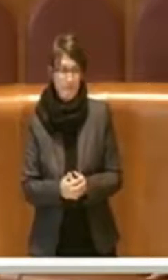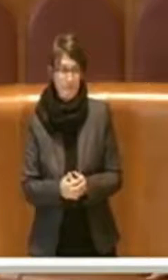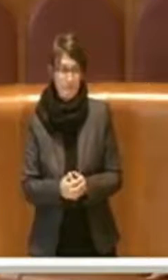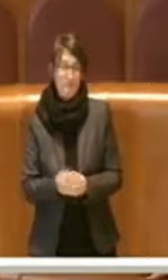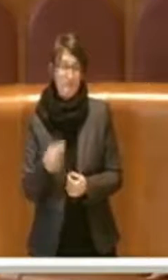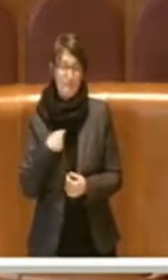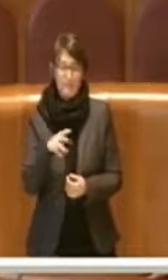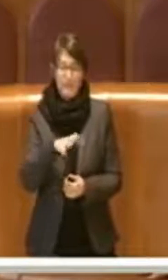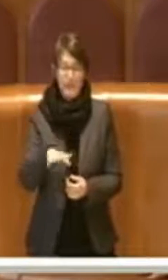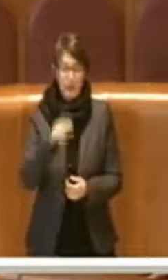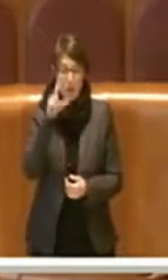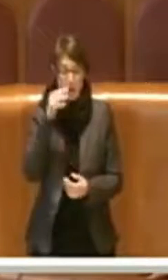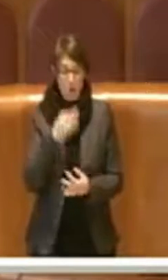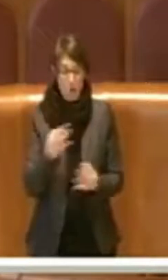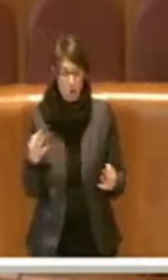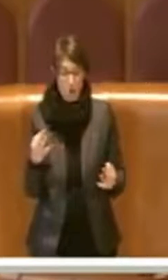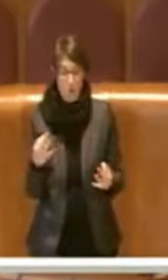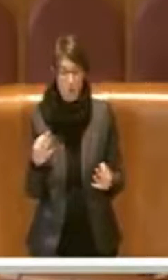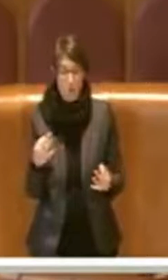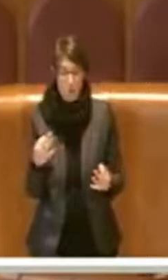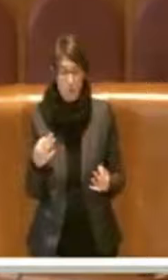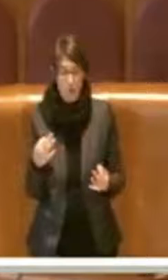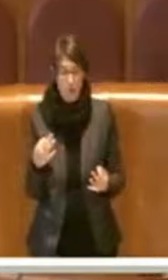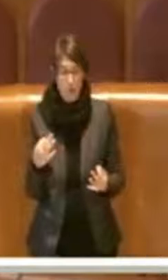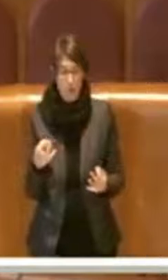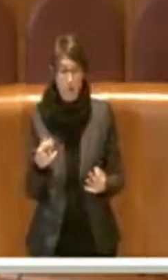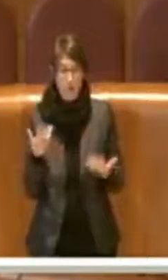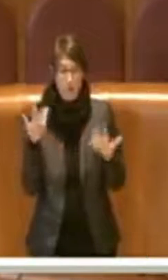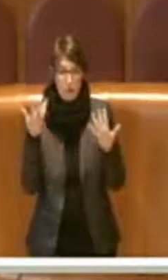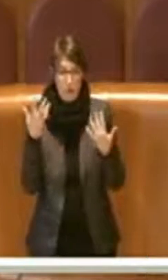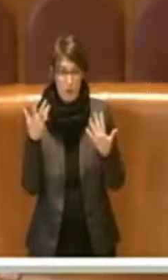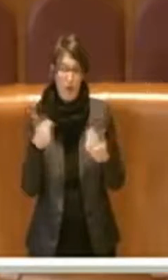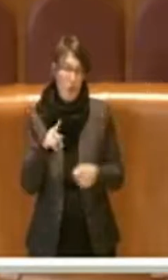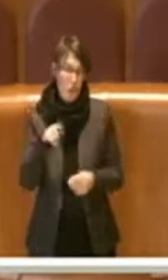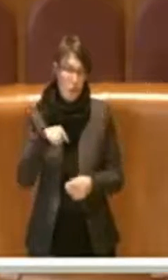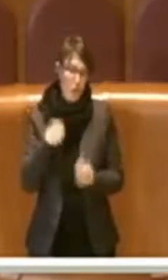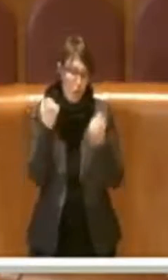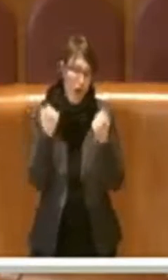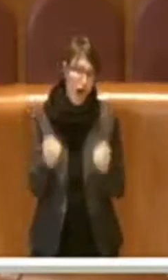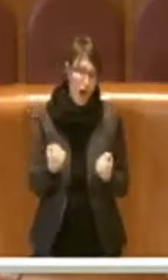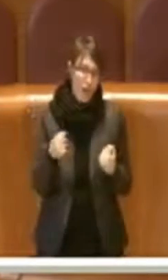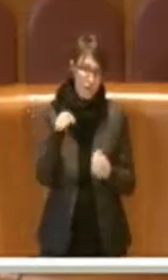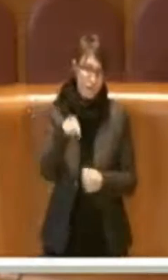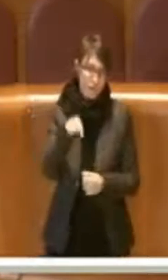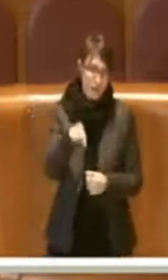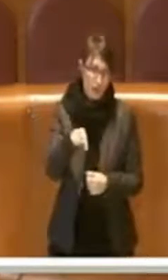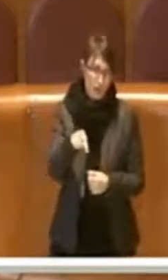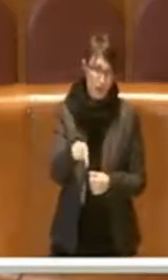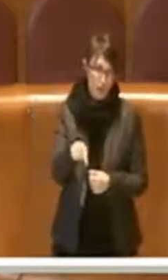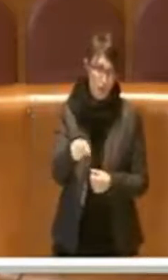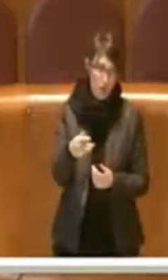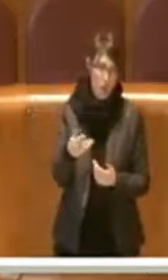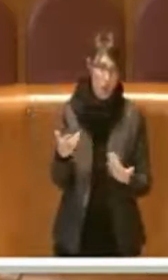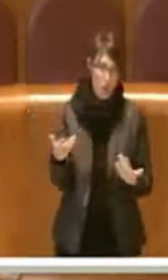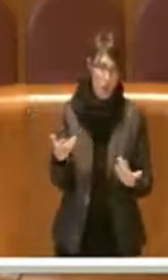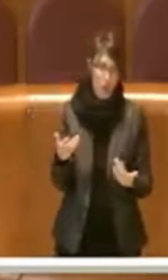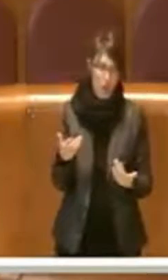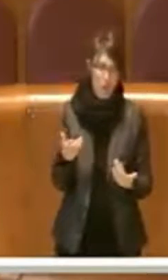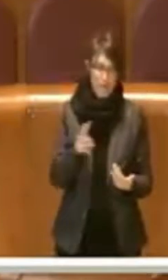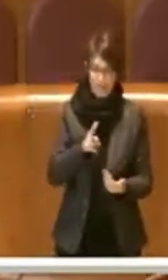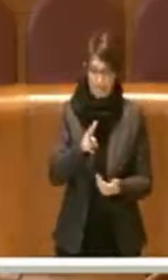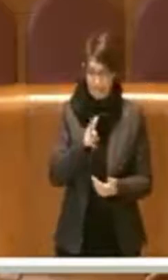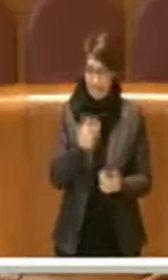Conoscendo il territorio già all'epoca, ovviamente, e abitandoci anche, tra l'altro, sapevamo le difficoltà